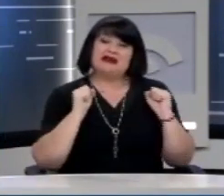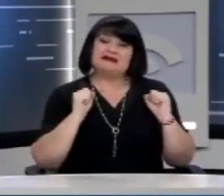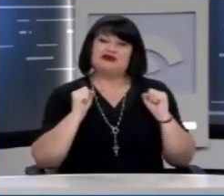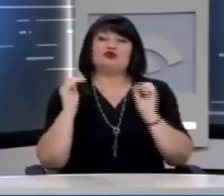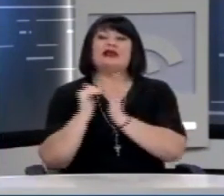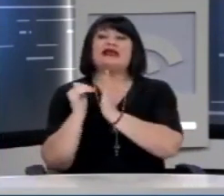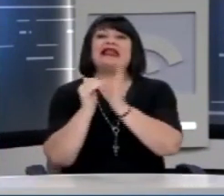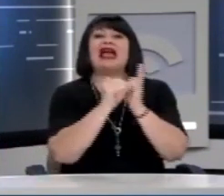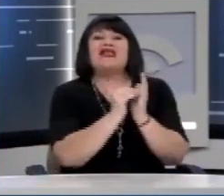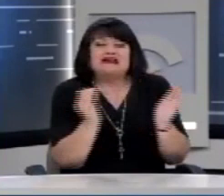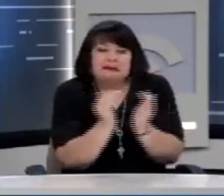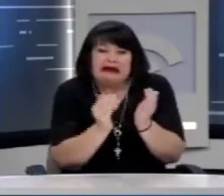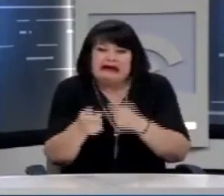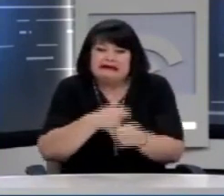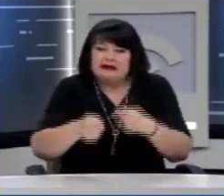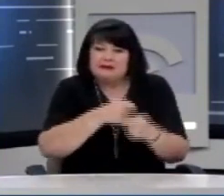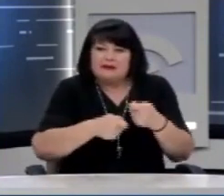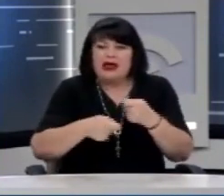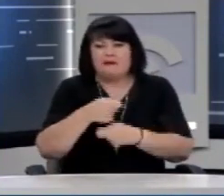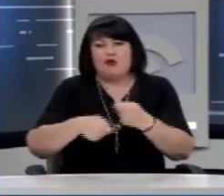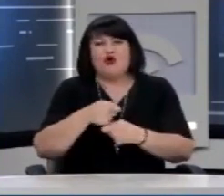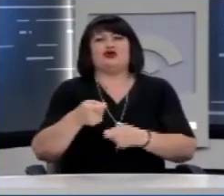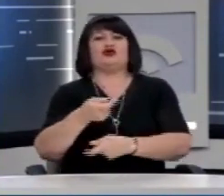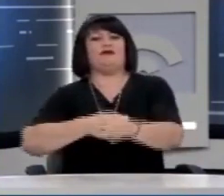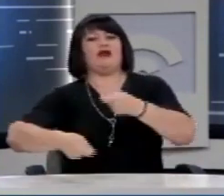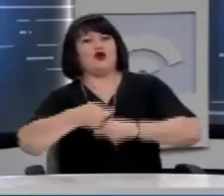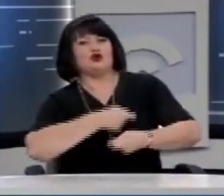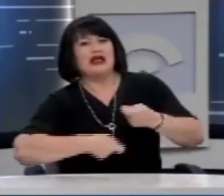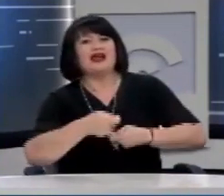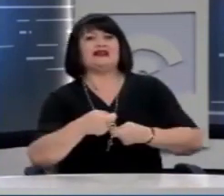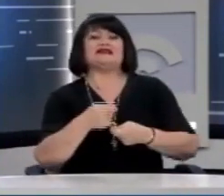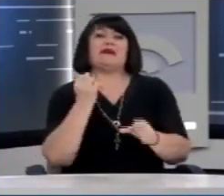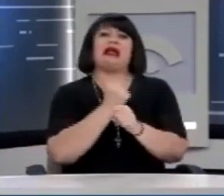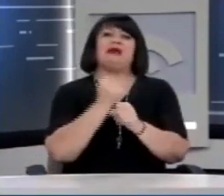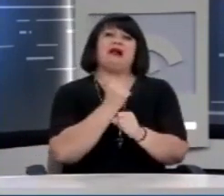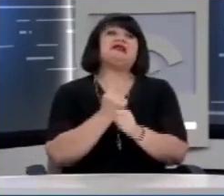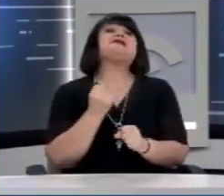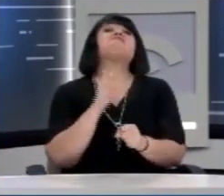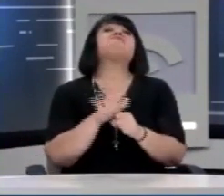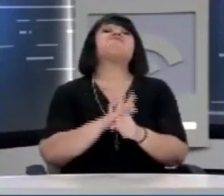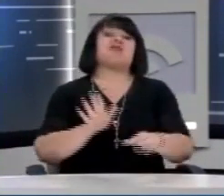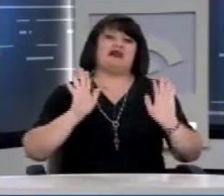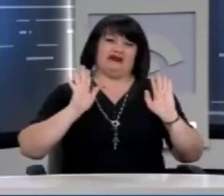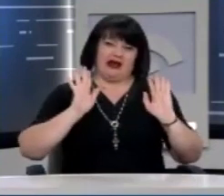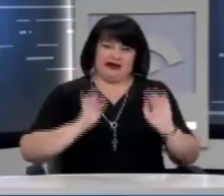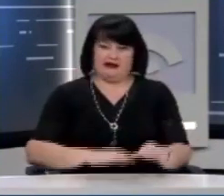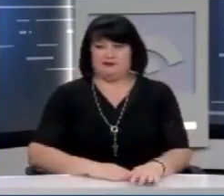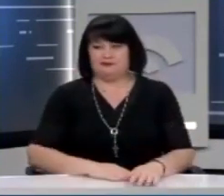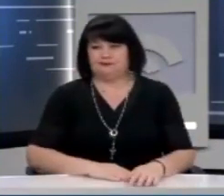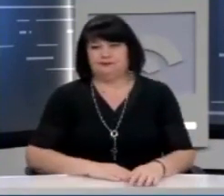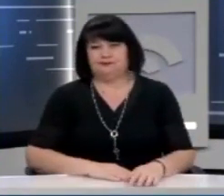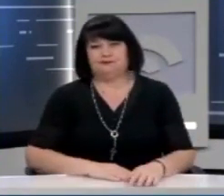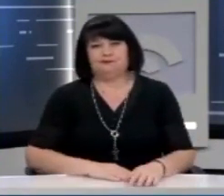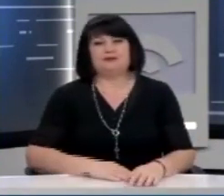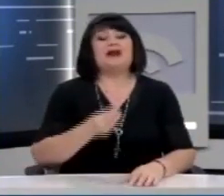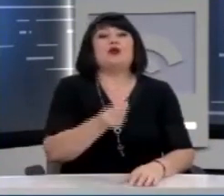των χιλιάδων μικρομεσαίων εμπόρων, βιοτεχνών, επαγγελματιών. Ο περιορισμός ως ένα βαθμό